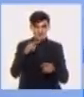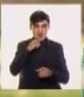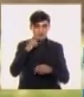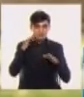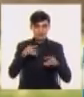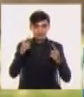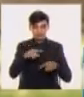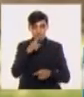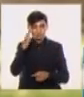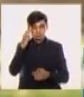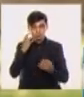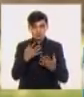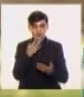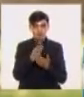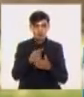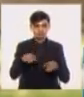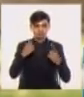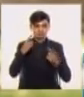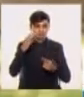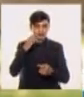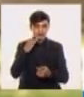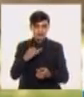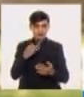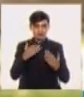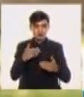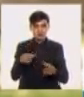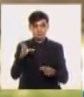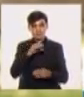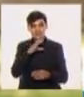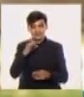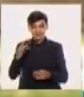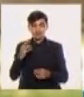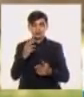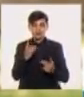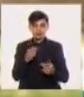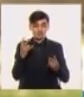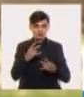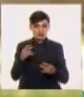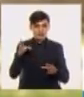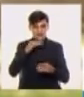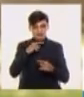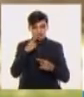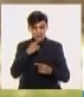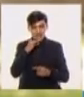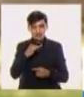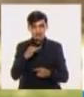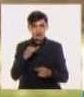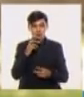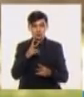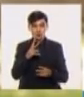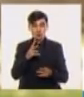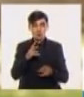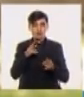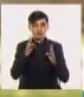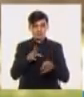России. То если Россия считает себя правопреемницей Советского Союза, она везде об этом говорит, то получается, те республики, которые сильно